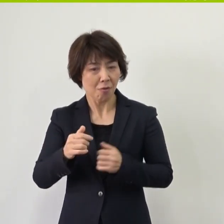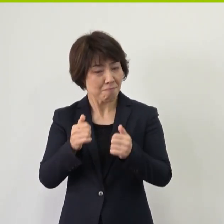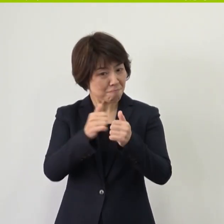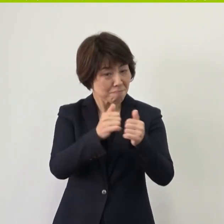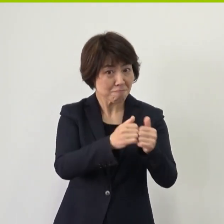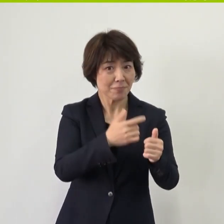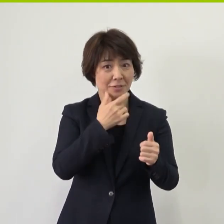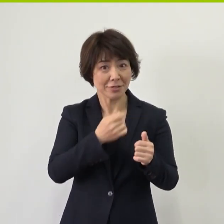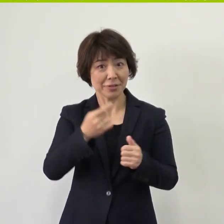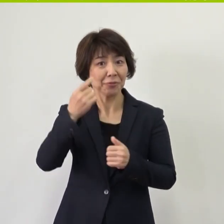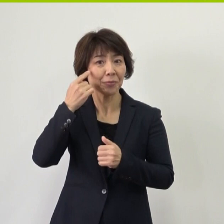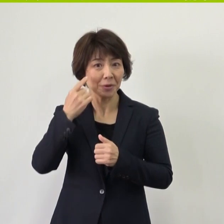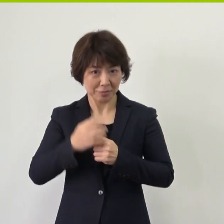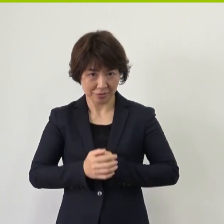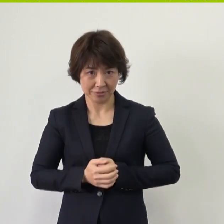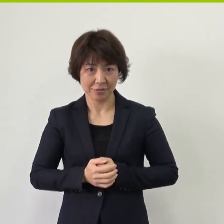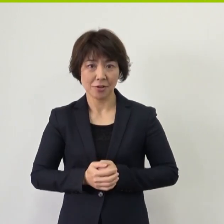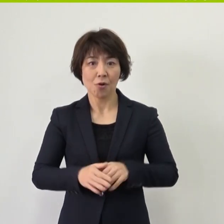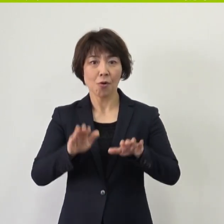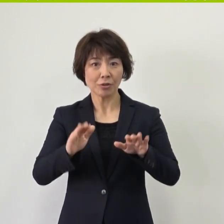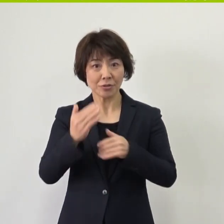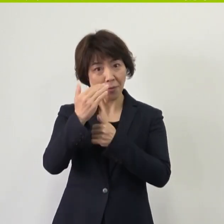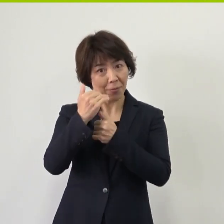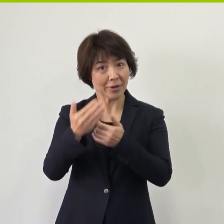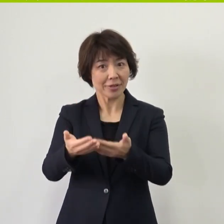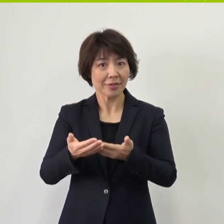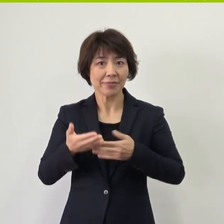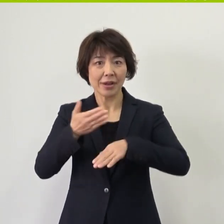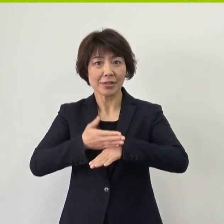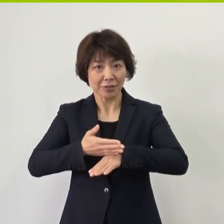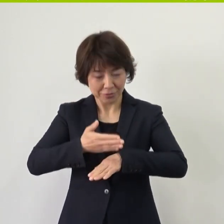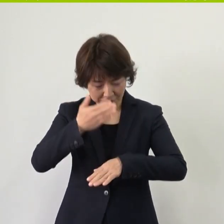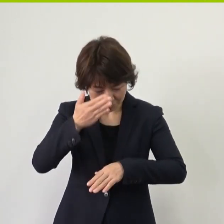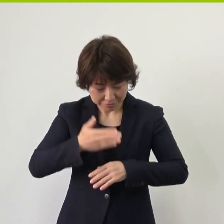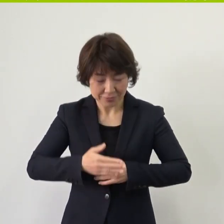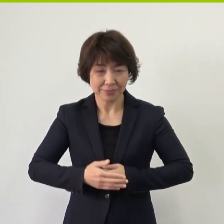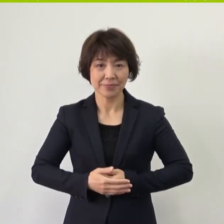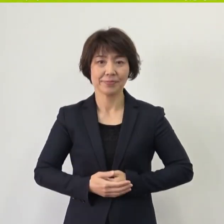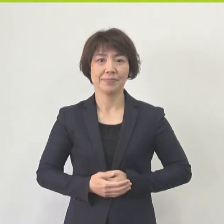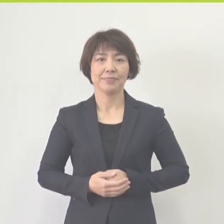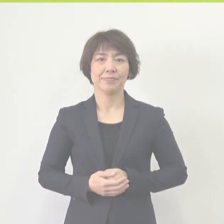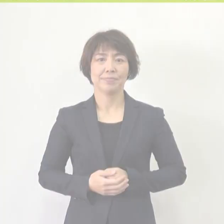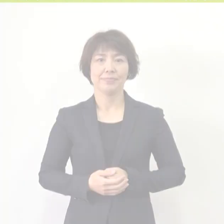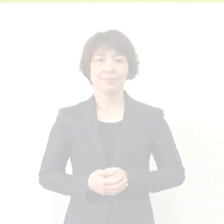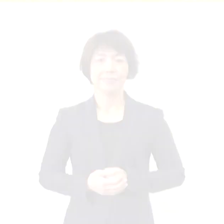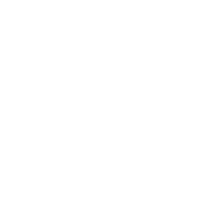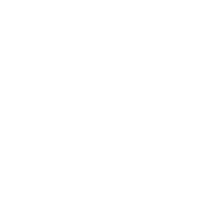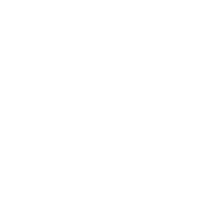これから模索させていただければと思っております。本日はお招きいただきましてありがとうございます。